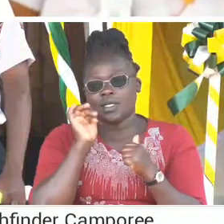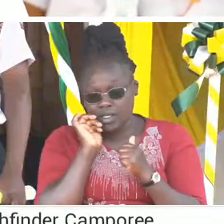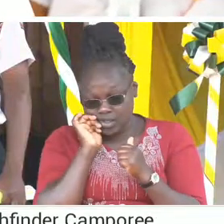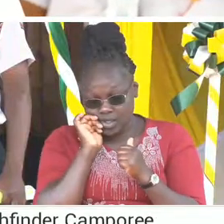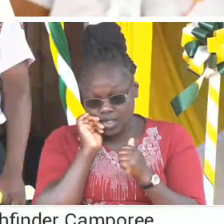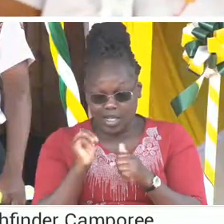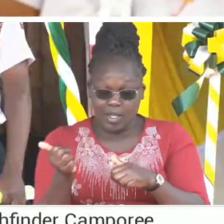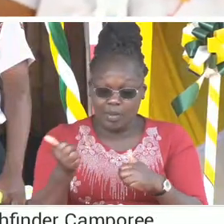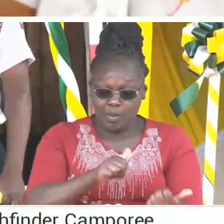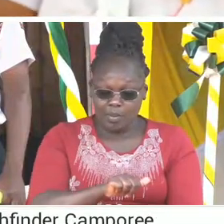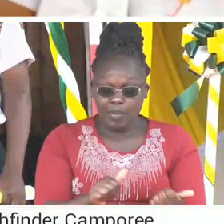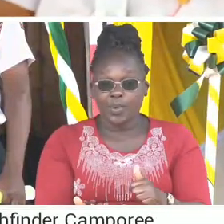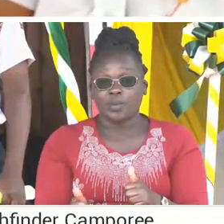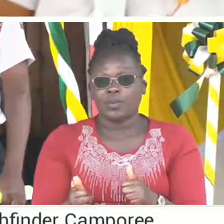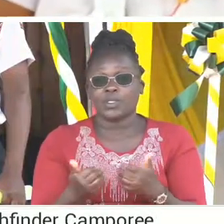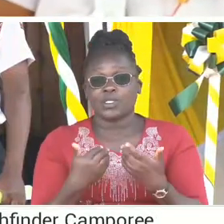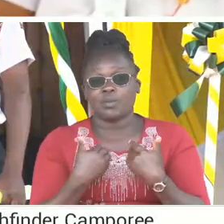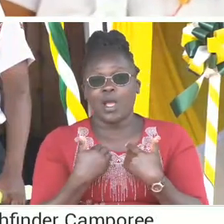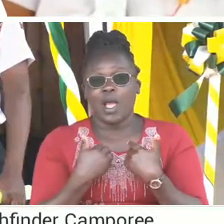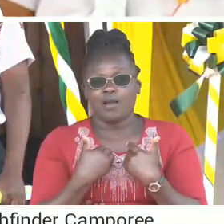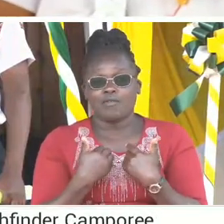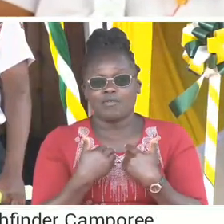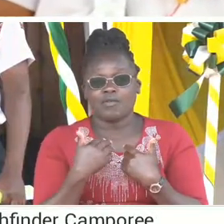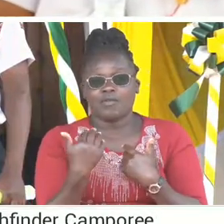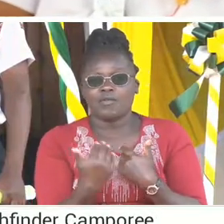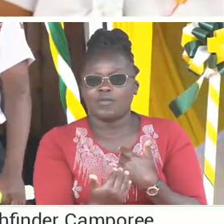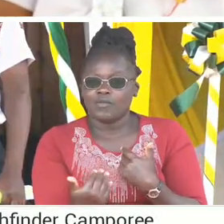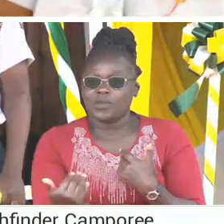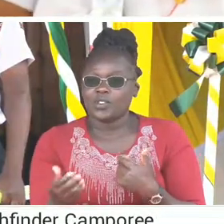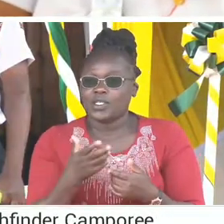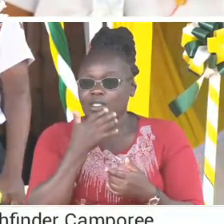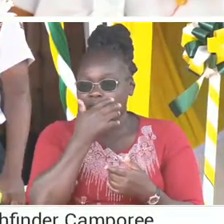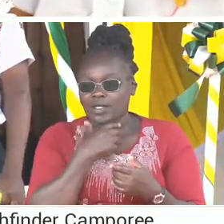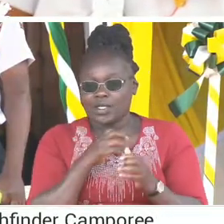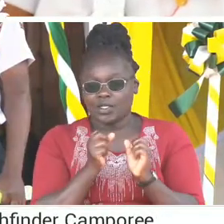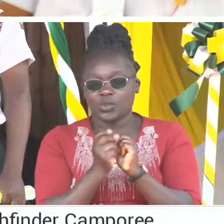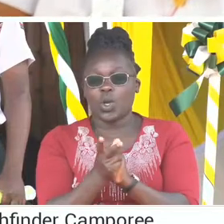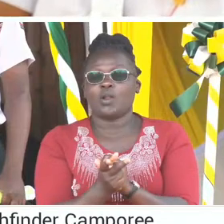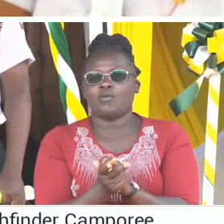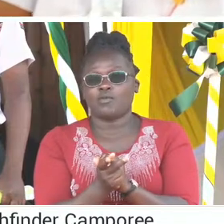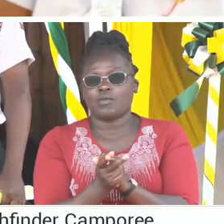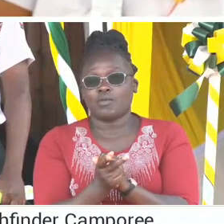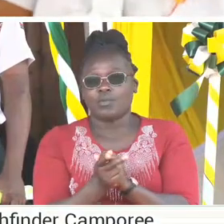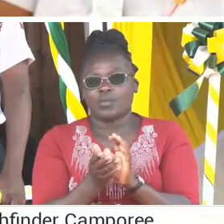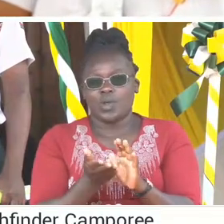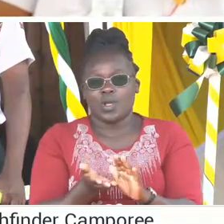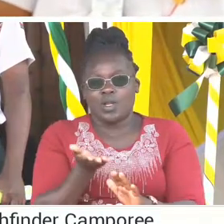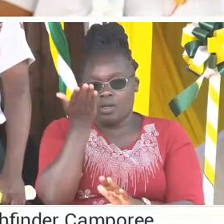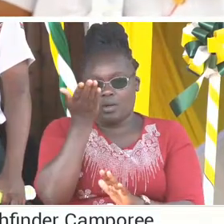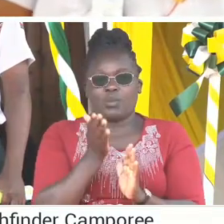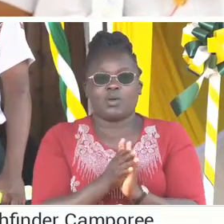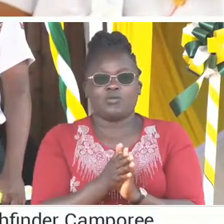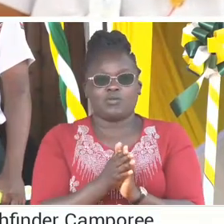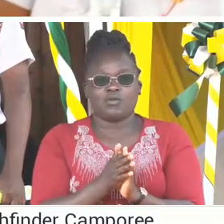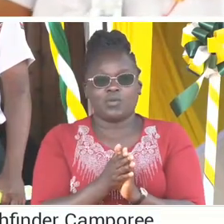wa miaka 12 na kuendelea. Huku jumla ya waliobatizwa ikiwa ni